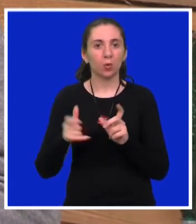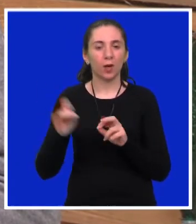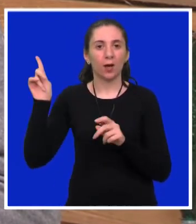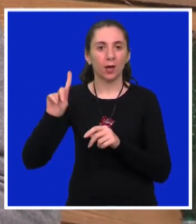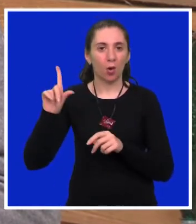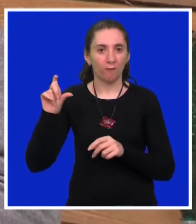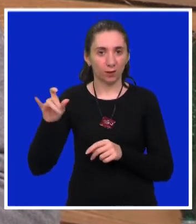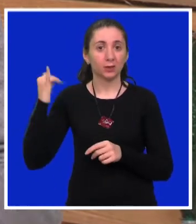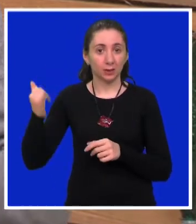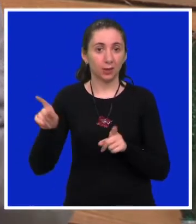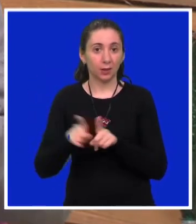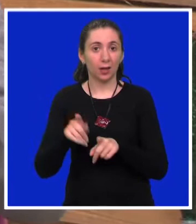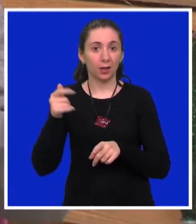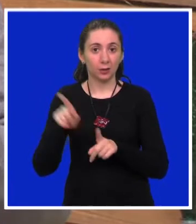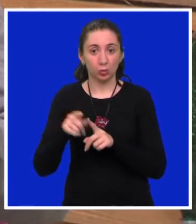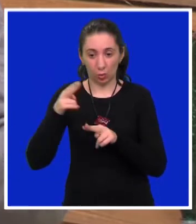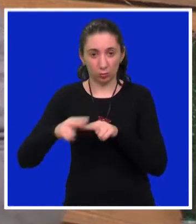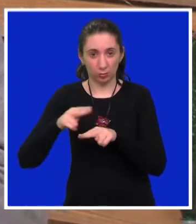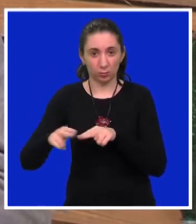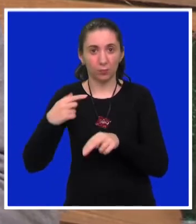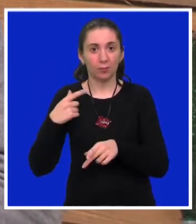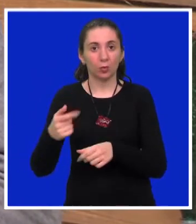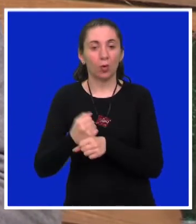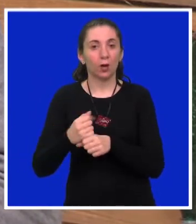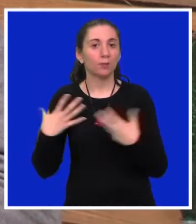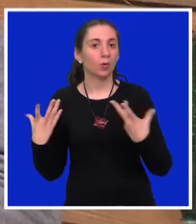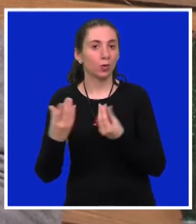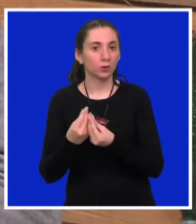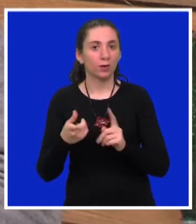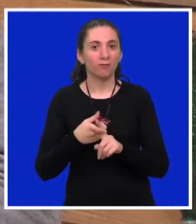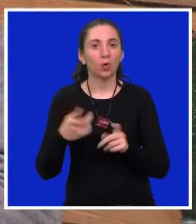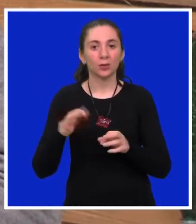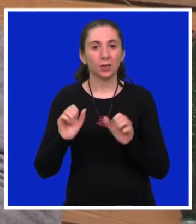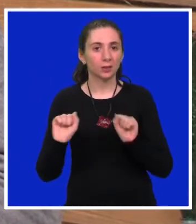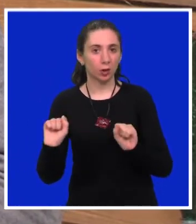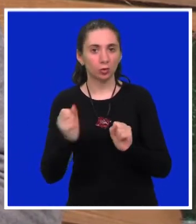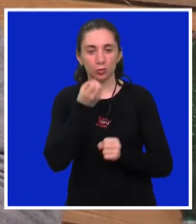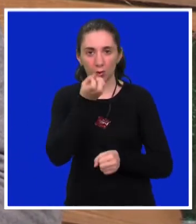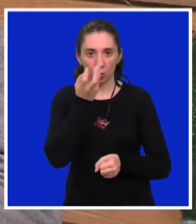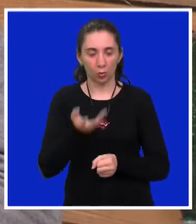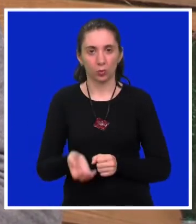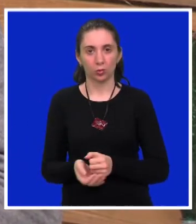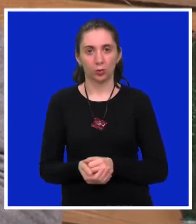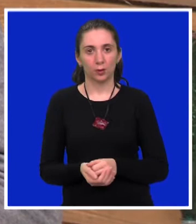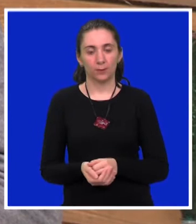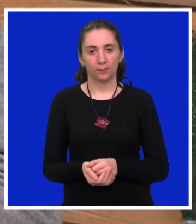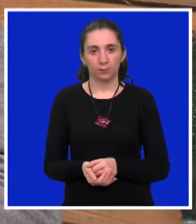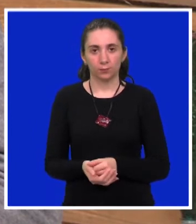deponija Ilovac. Deponija Ilovac je i sad u jednoj fazi sanacije. Mi to radimo zajedno sa Fondom za zaštitu okoliša.